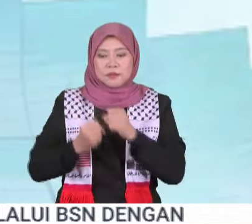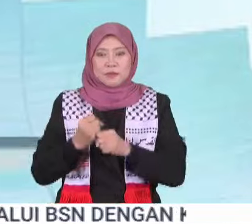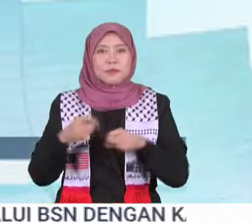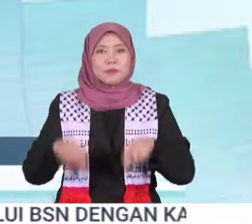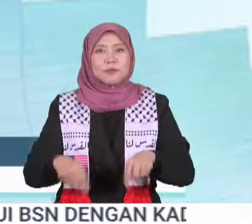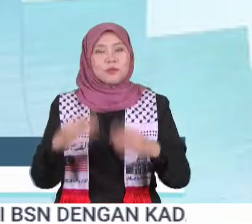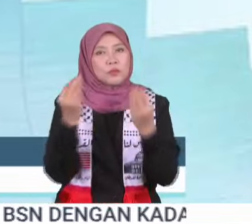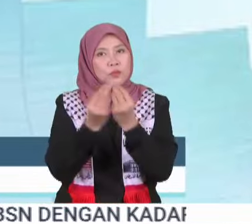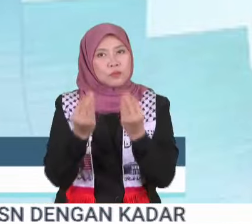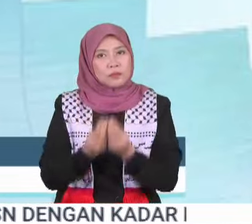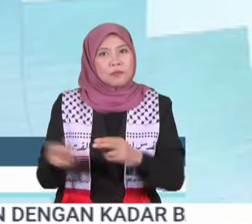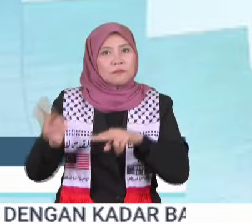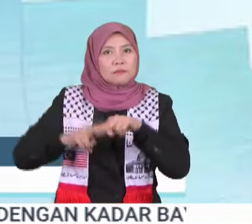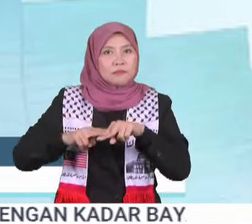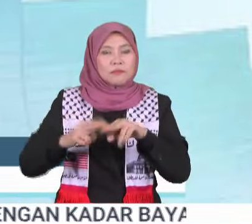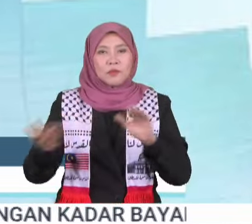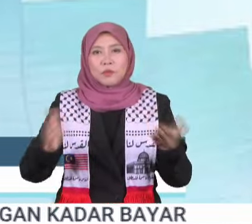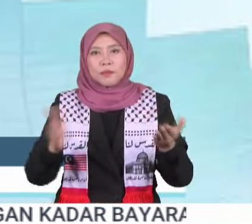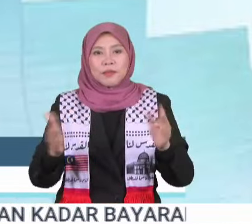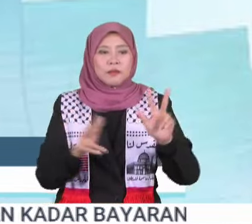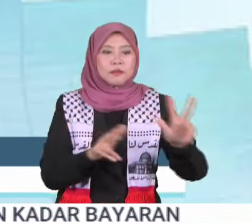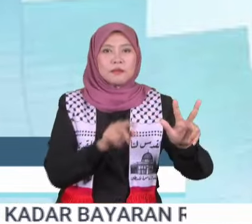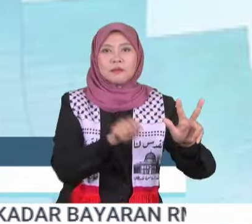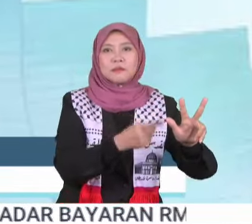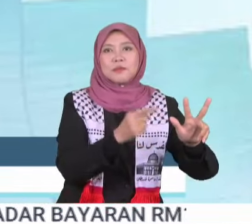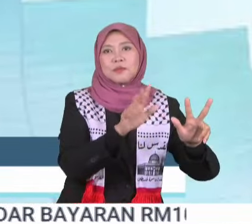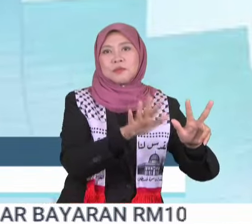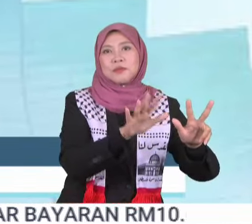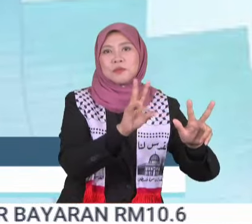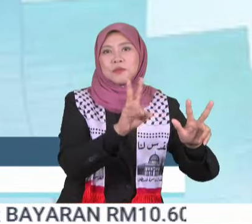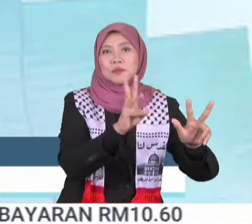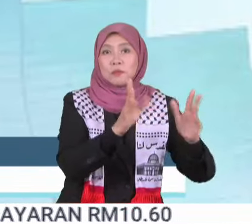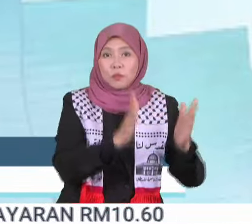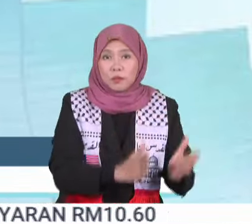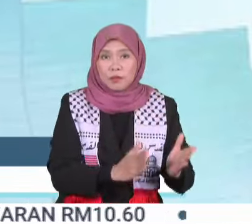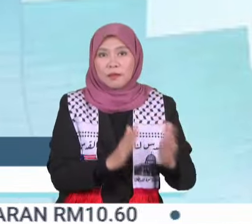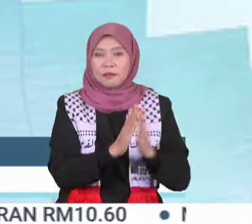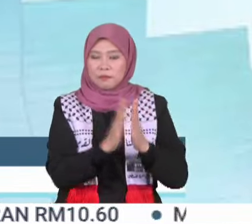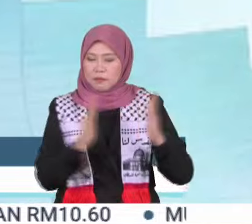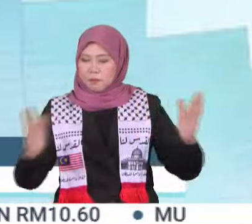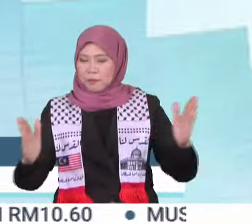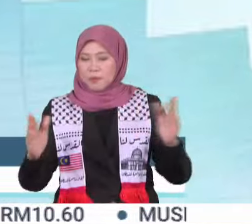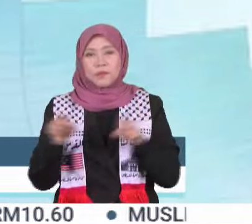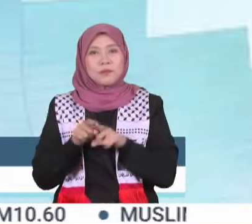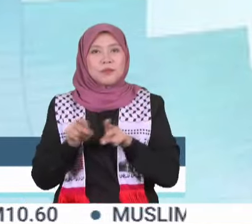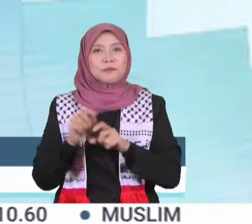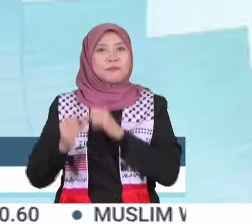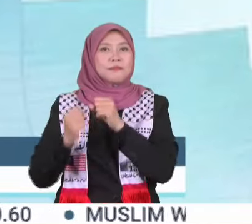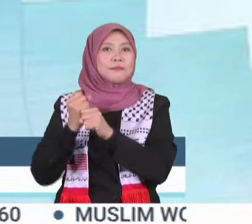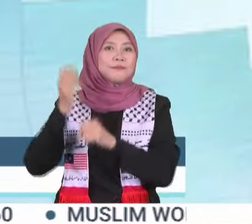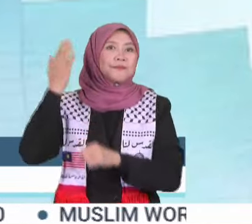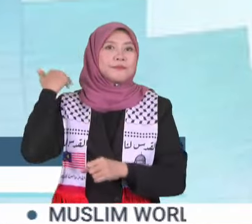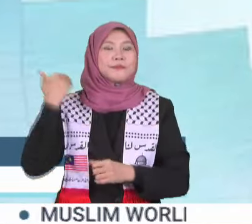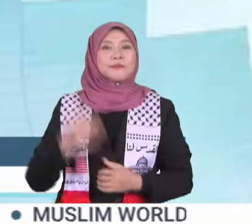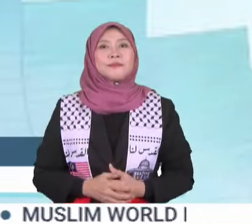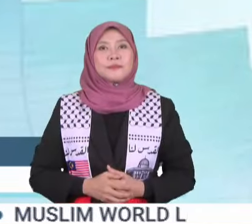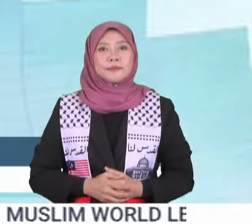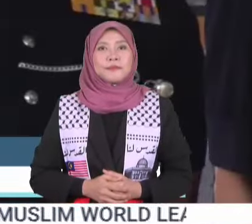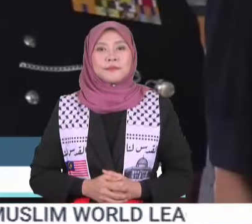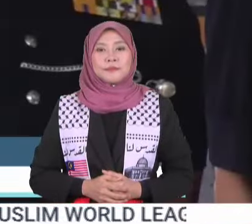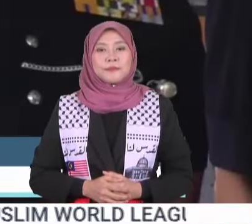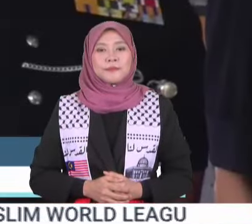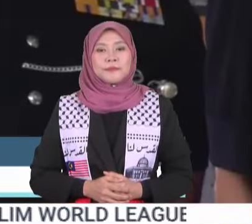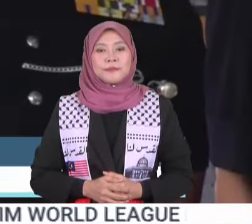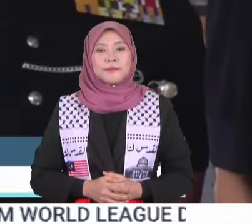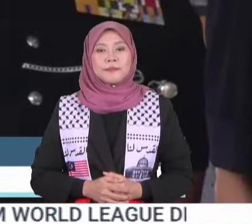ini. Jumlah itu meningkat berbanding 3,576 orang bagi tempoh sama tahun lepas.